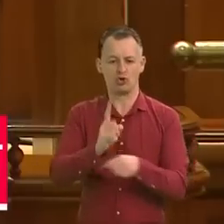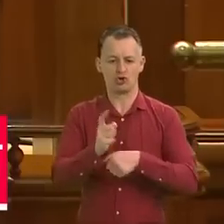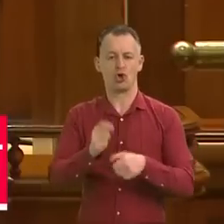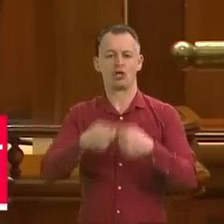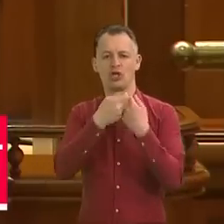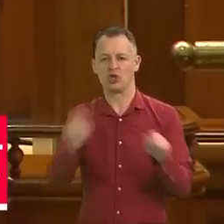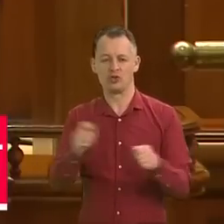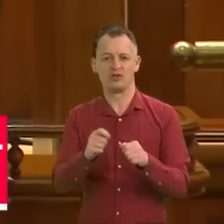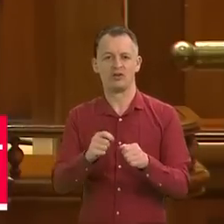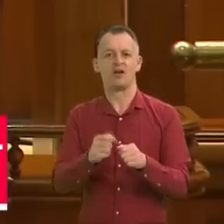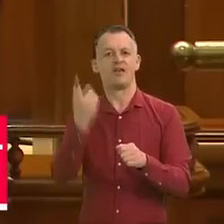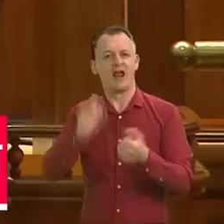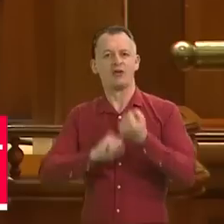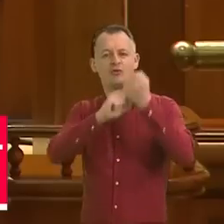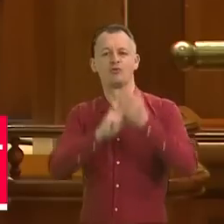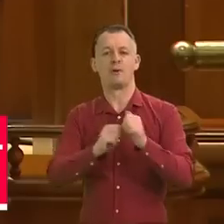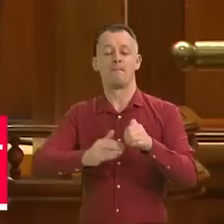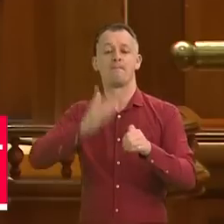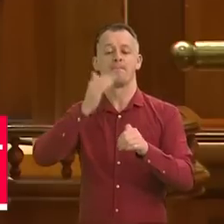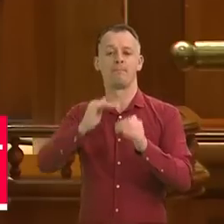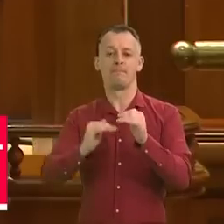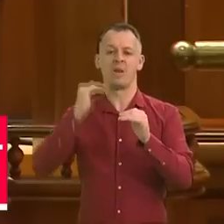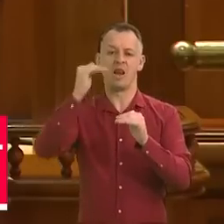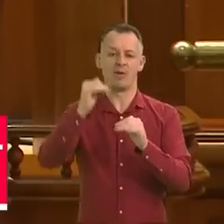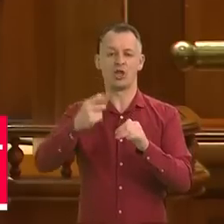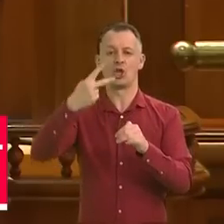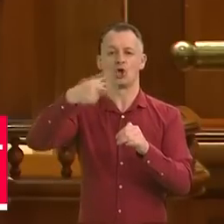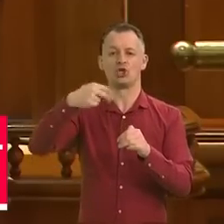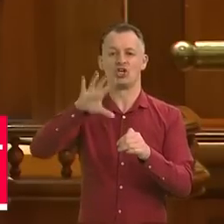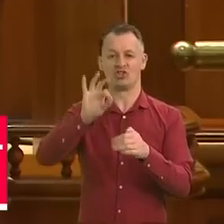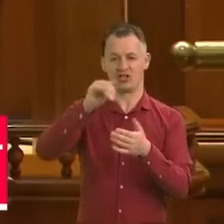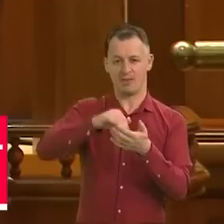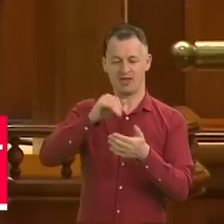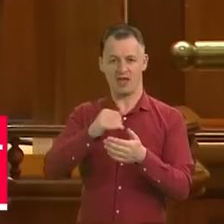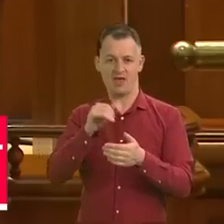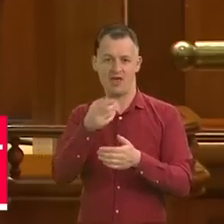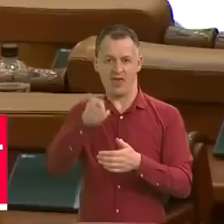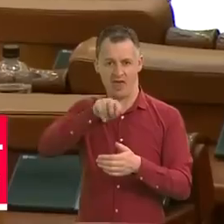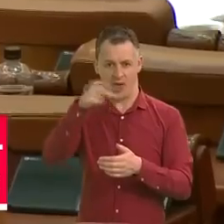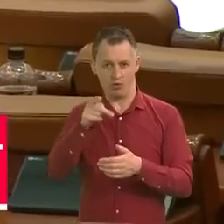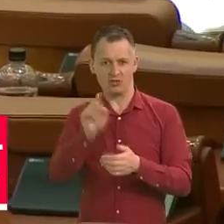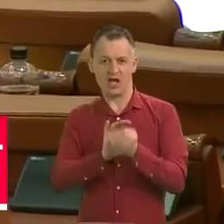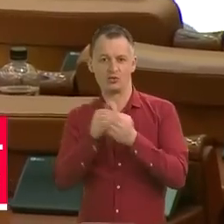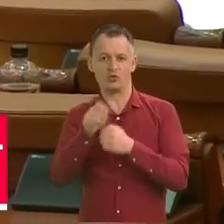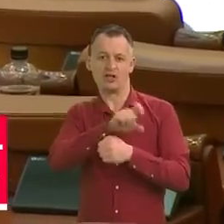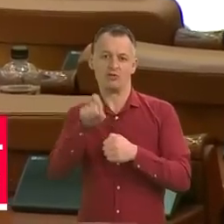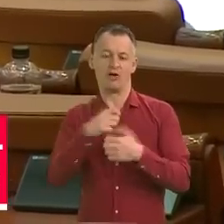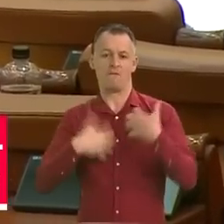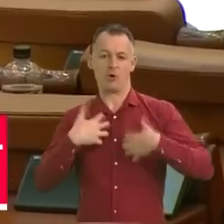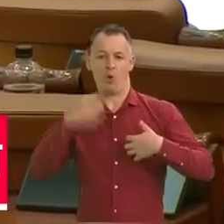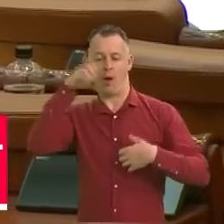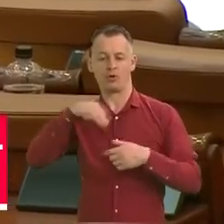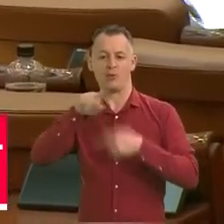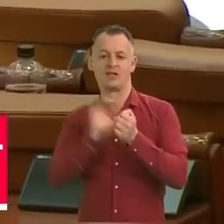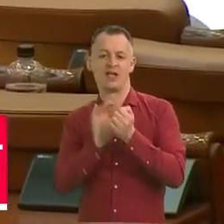susținut pragul de 250.000 de euro, s-a speriat de furia al oamenilor și apoi s-a ascuns și l-am văzut prin spatele